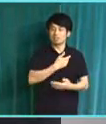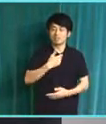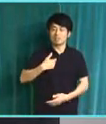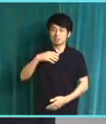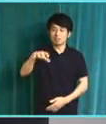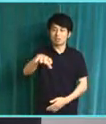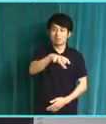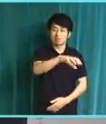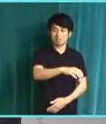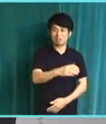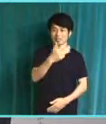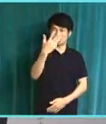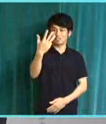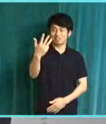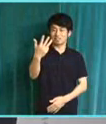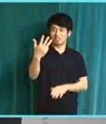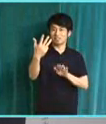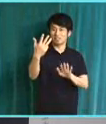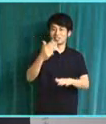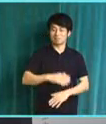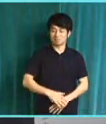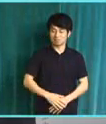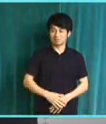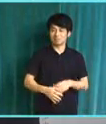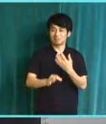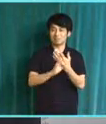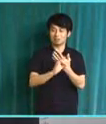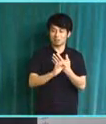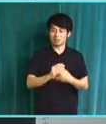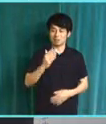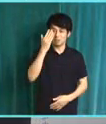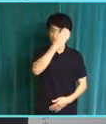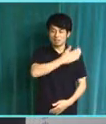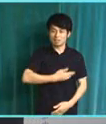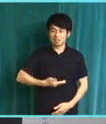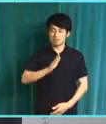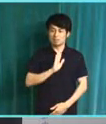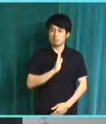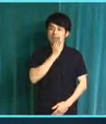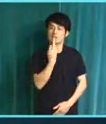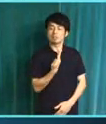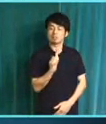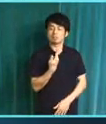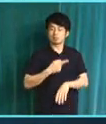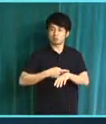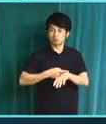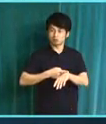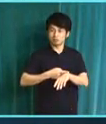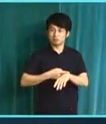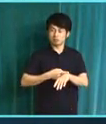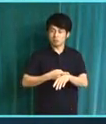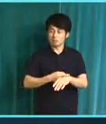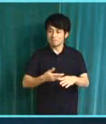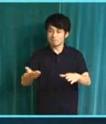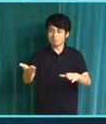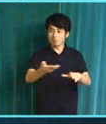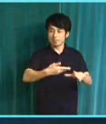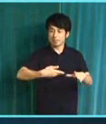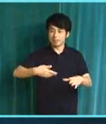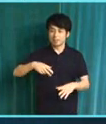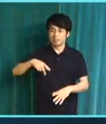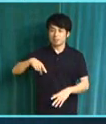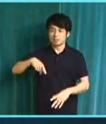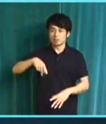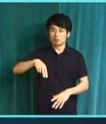ですけれども、 はい、 8つほど、術を学べるコーナーがありまして、 はい、 変装術ですとか、敵陣に侵